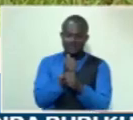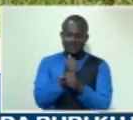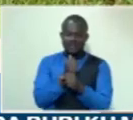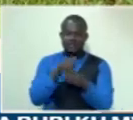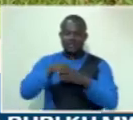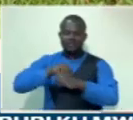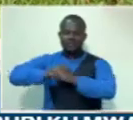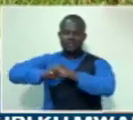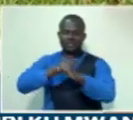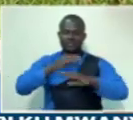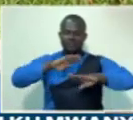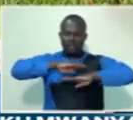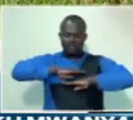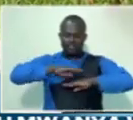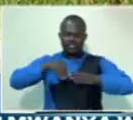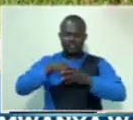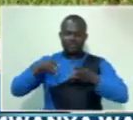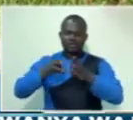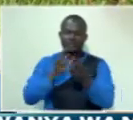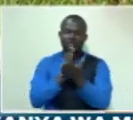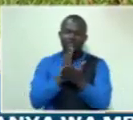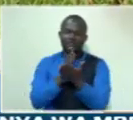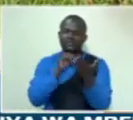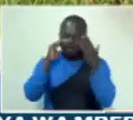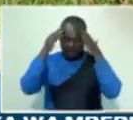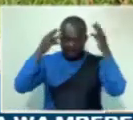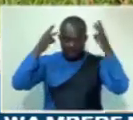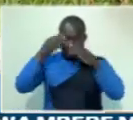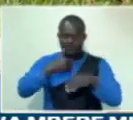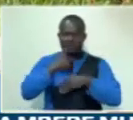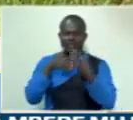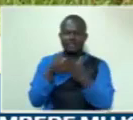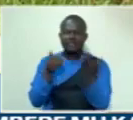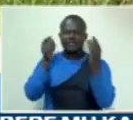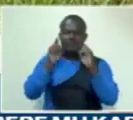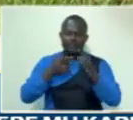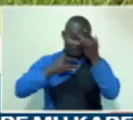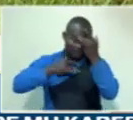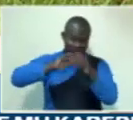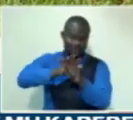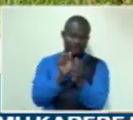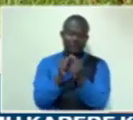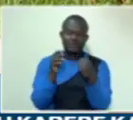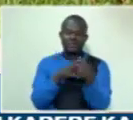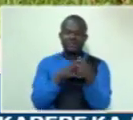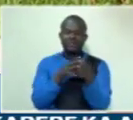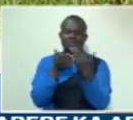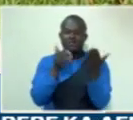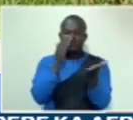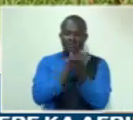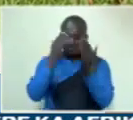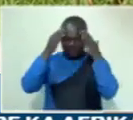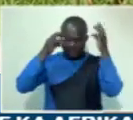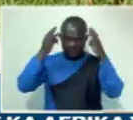ubwirinzi buhagije ku buryo rwose tuba nta mpungenge dufite z'uko twajyana COVID mu rugo icyo cyita kimara